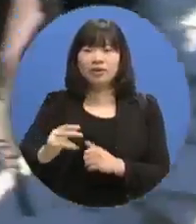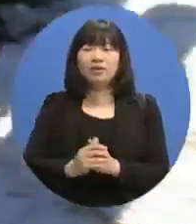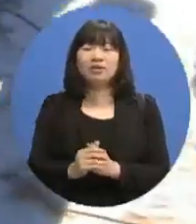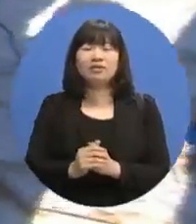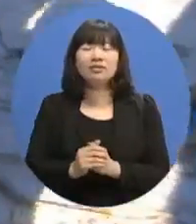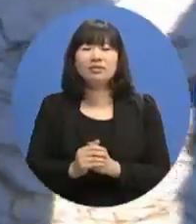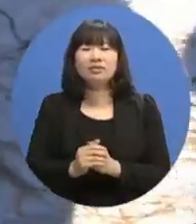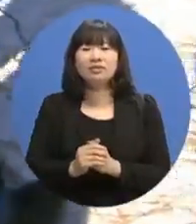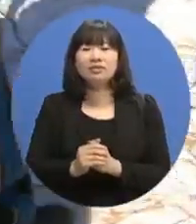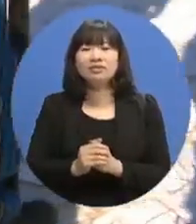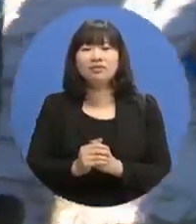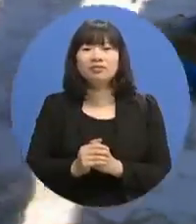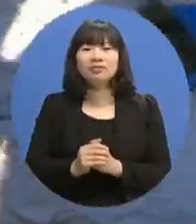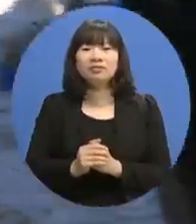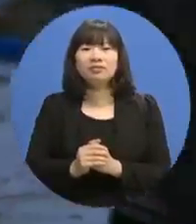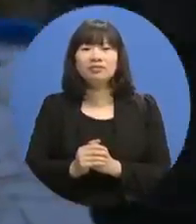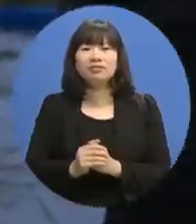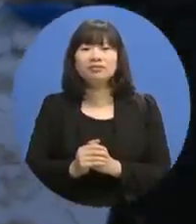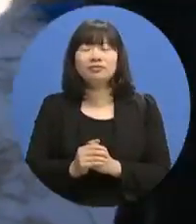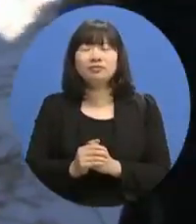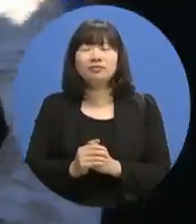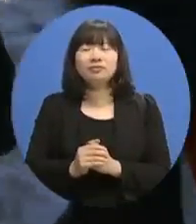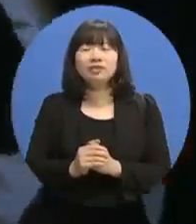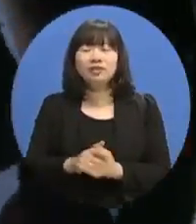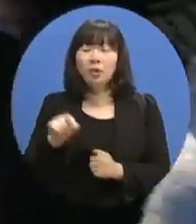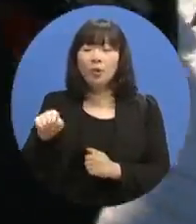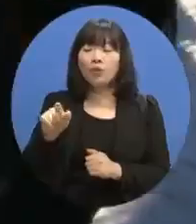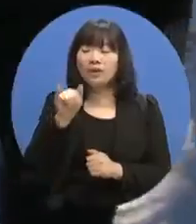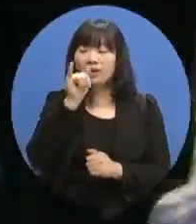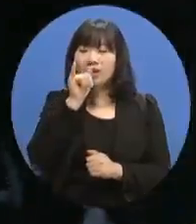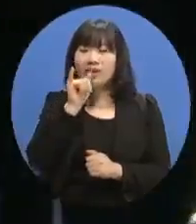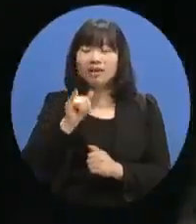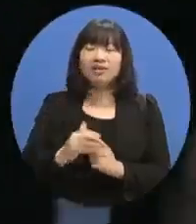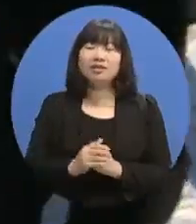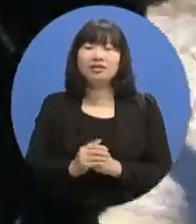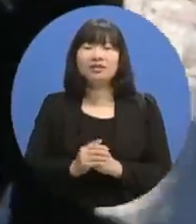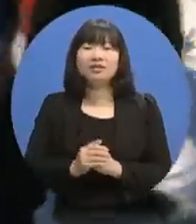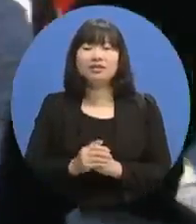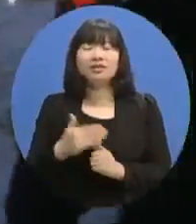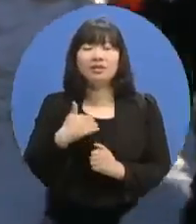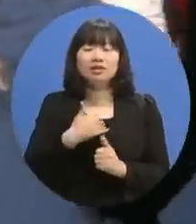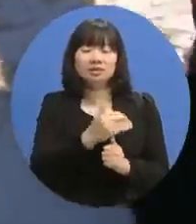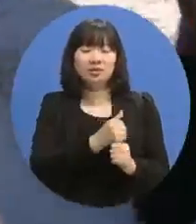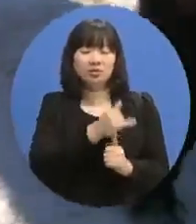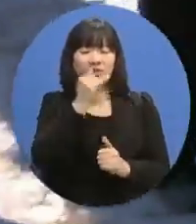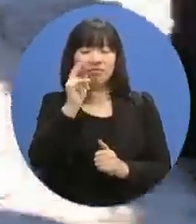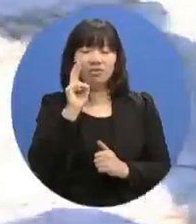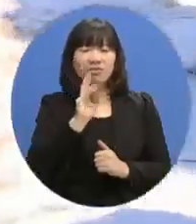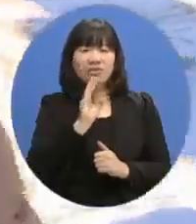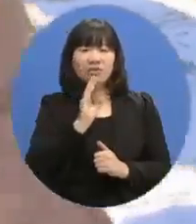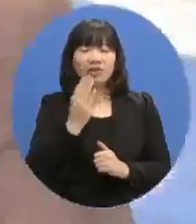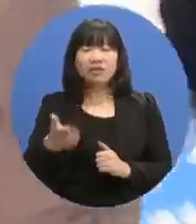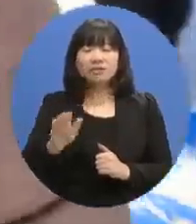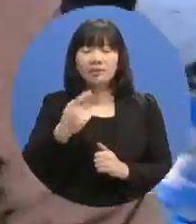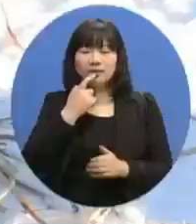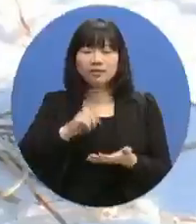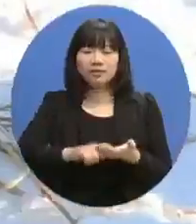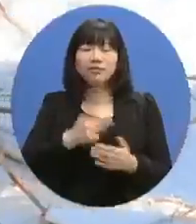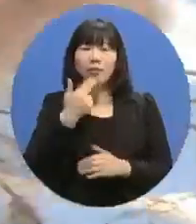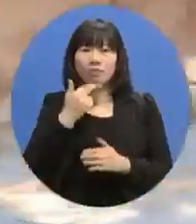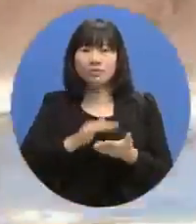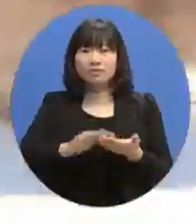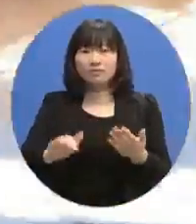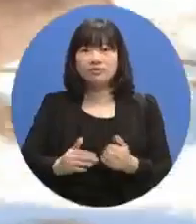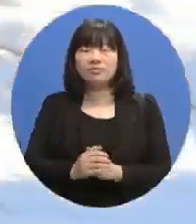잡아, 여기 있다. 여기 잡을 건데. 그렇지만 쉽지 않습니다.